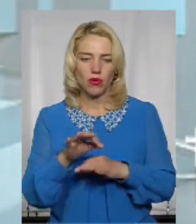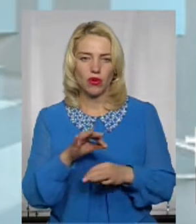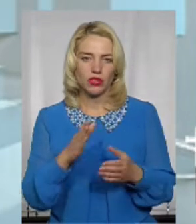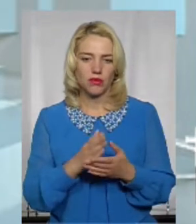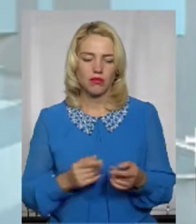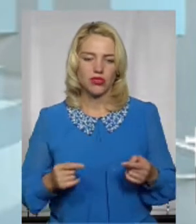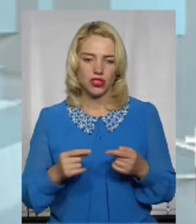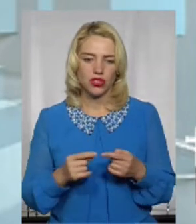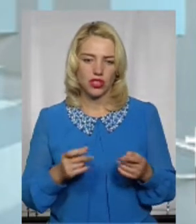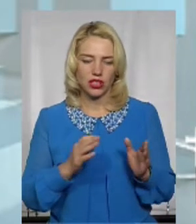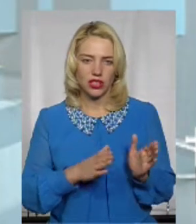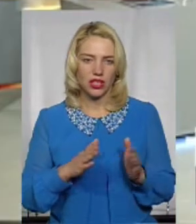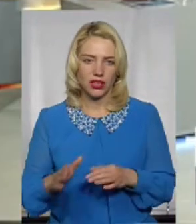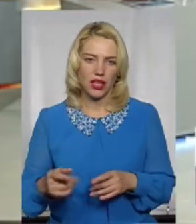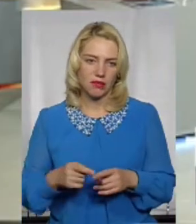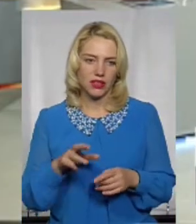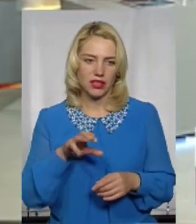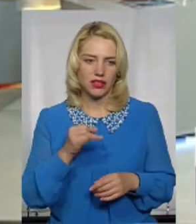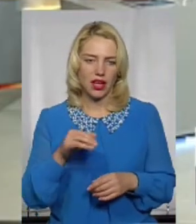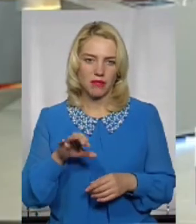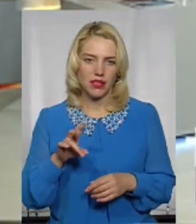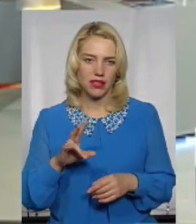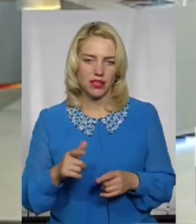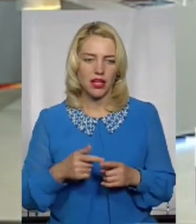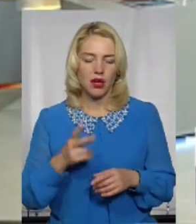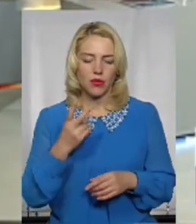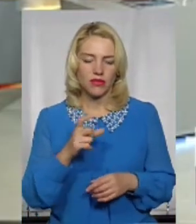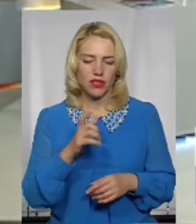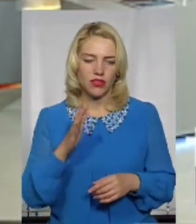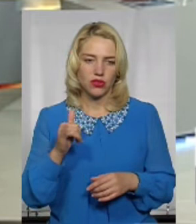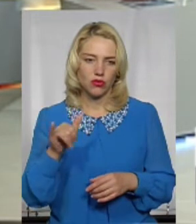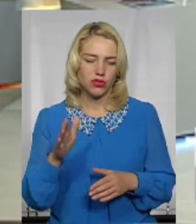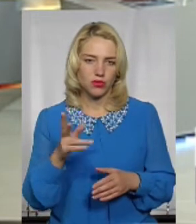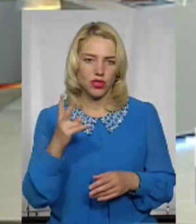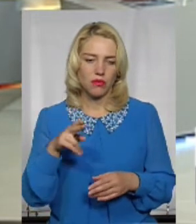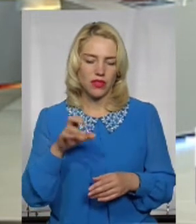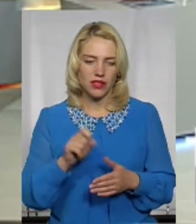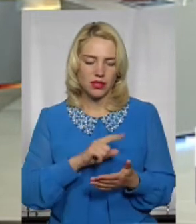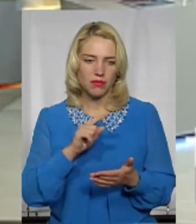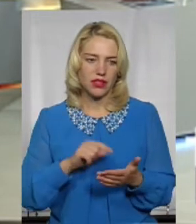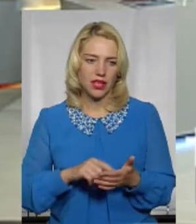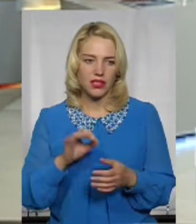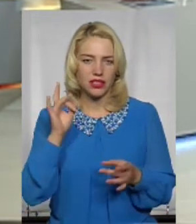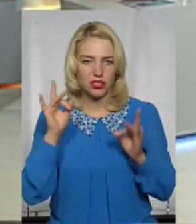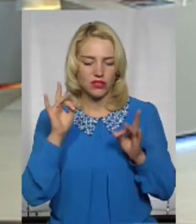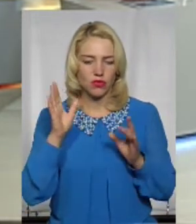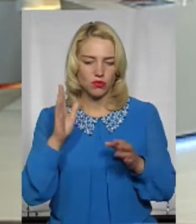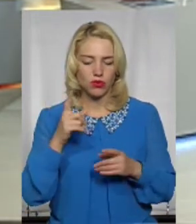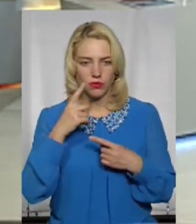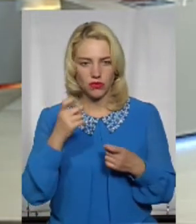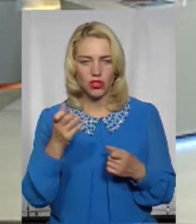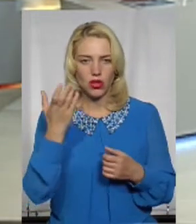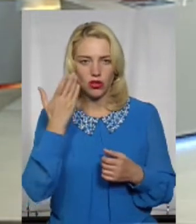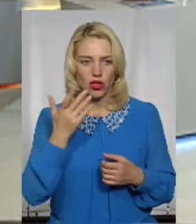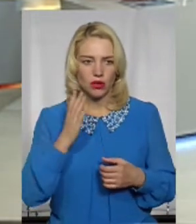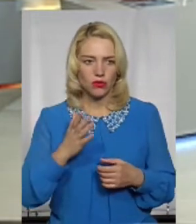чіткий регламент і таймінг. Пані Тетяно, по 2 хвилини у вас буде для відповіді на запитання. І звуковий сигнал буде сповіщати, коли час добігатиме кінця.